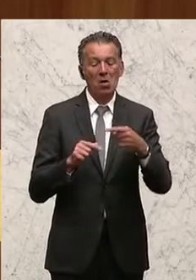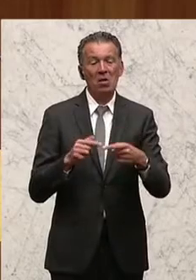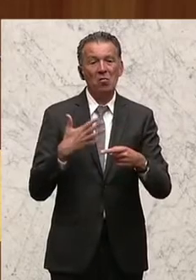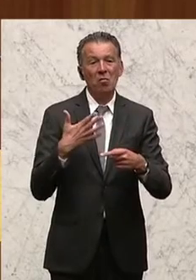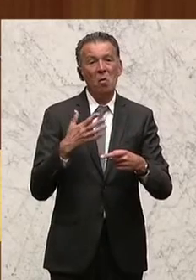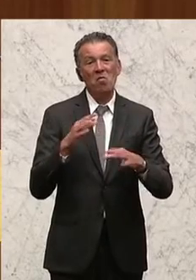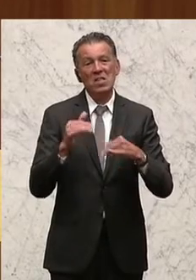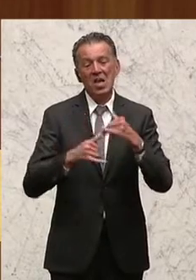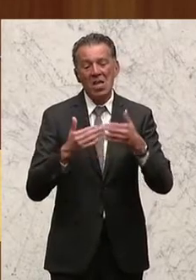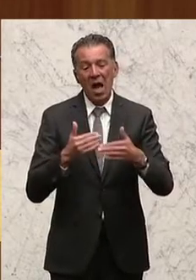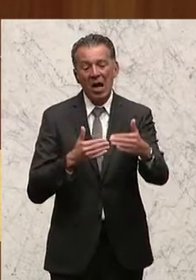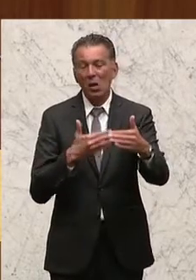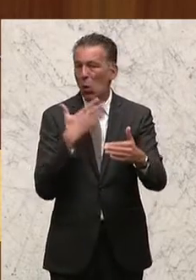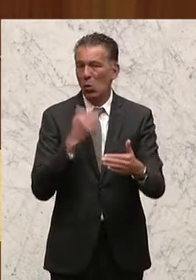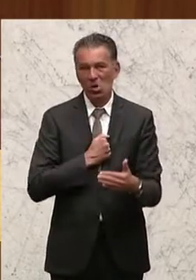5 bis 10 Jahren noch nicht so weit sein,